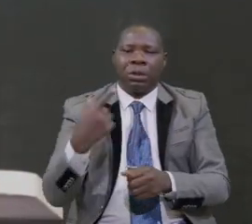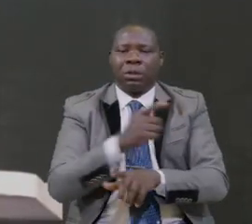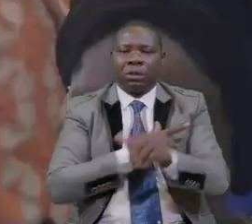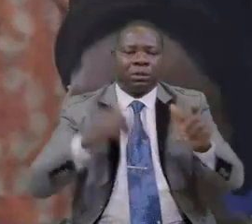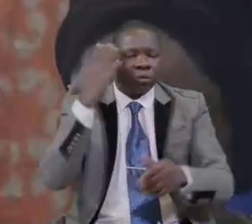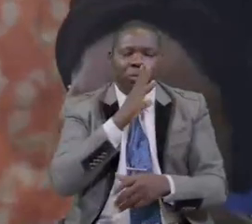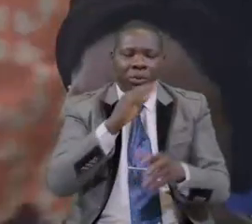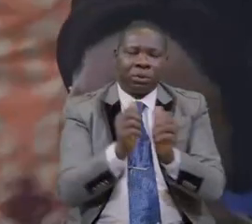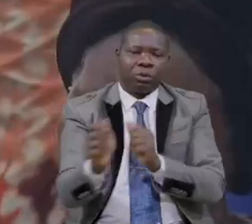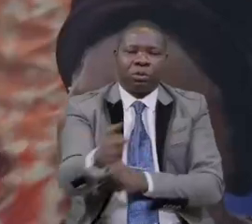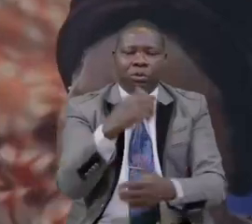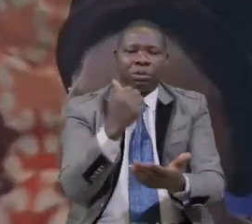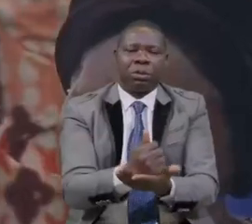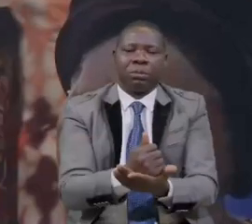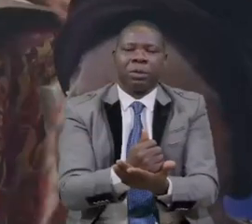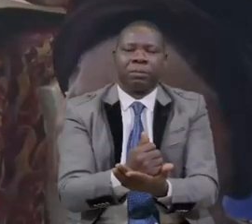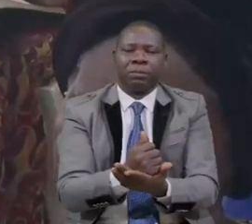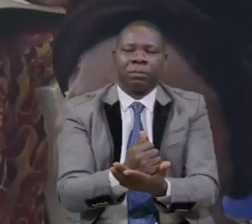Le Seigneur sera avec toi.